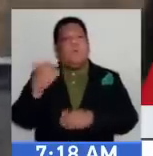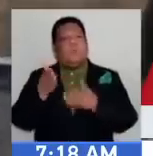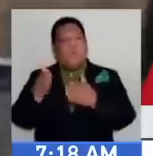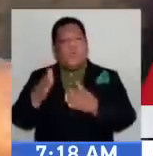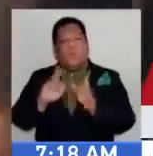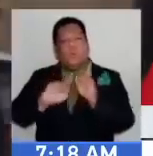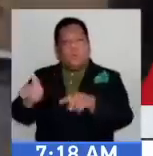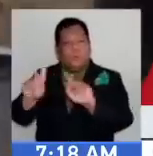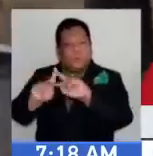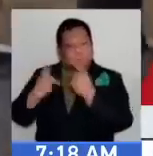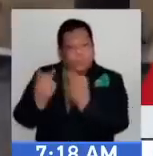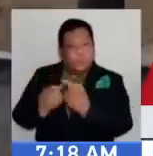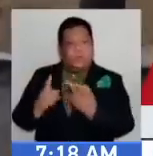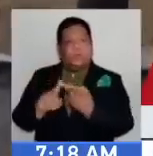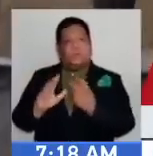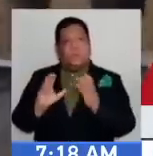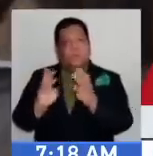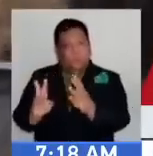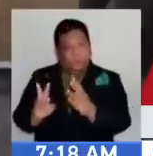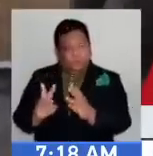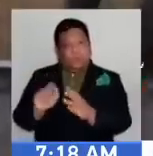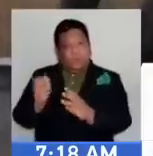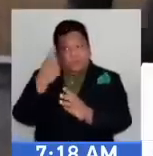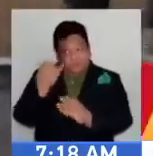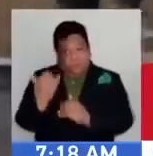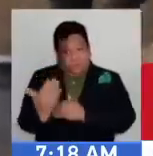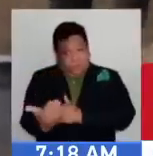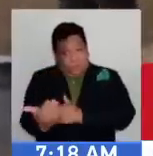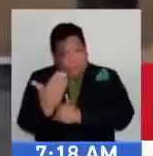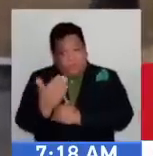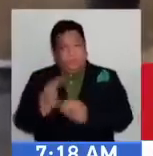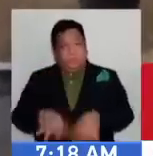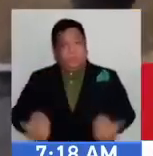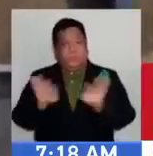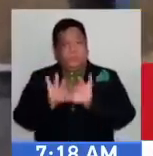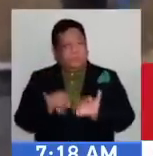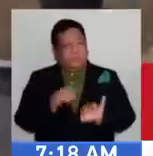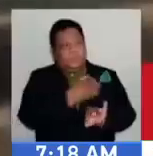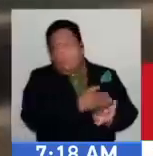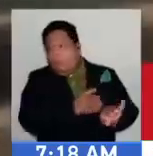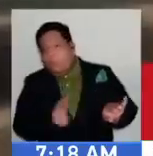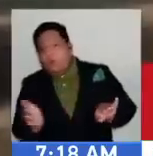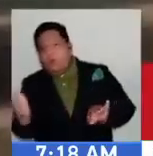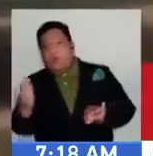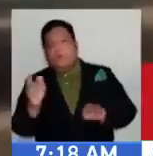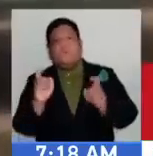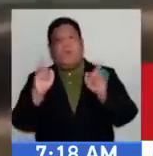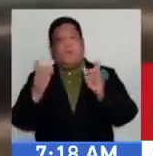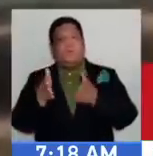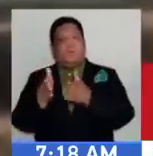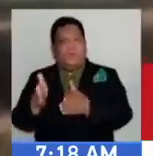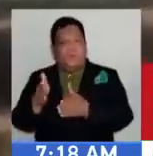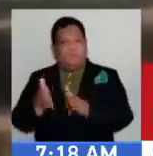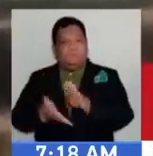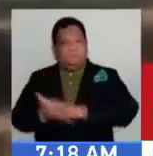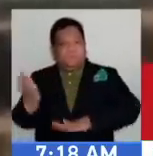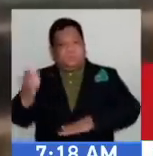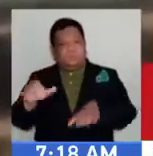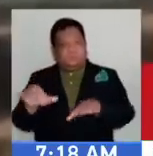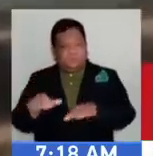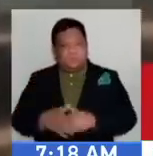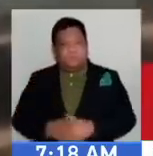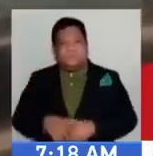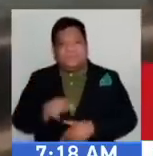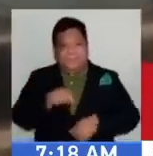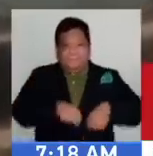umaga because it's a rush hour. So this serves as their alternate route para mas mapabilis ang kanilang mga biyahe. Ang bike lane is for mga nagbibisikleta at we